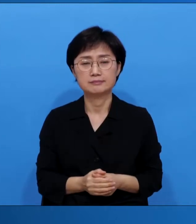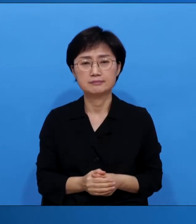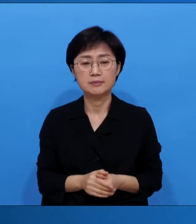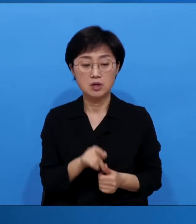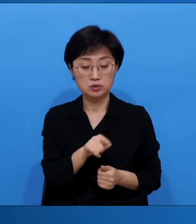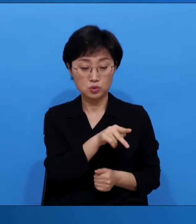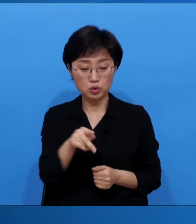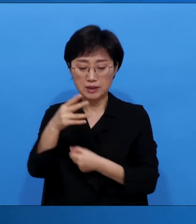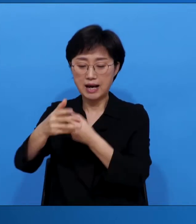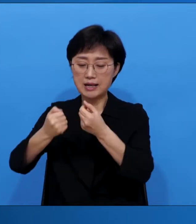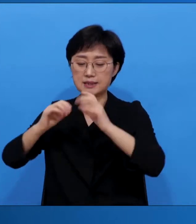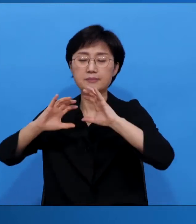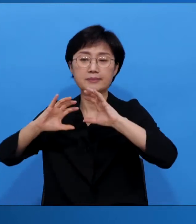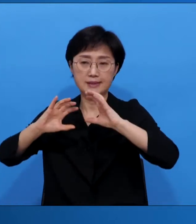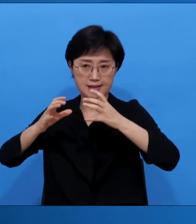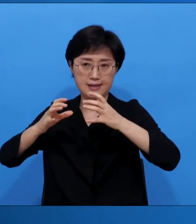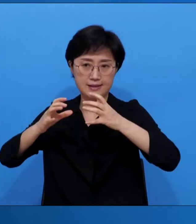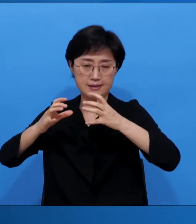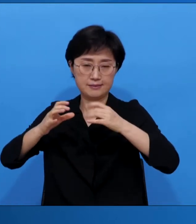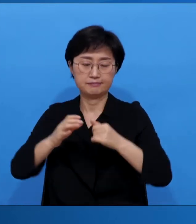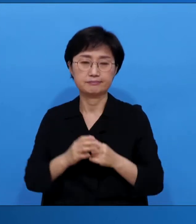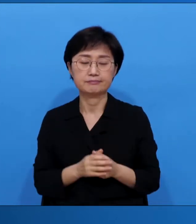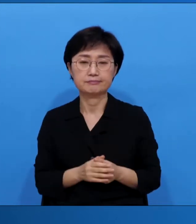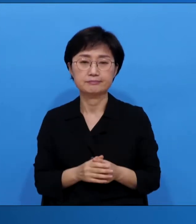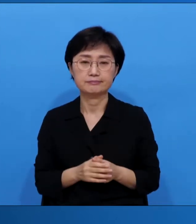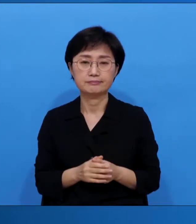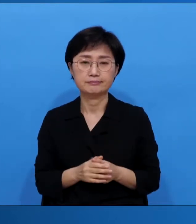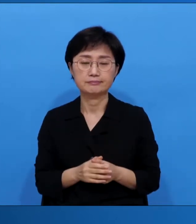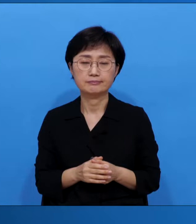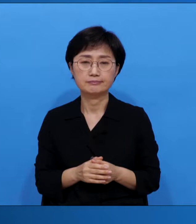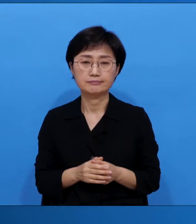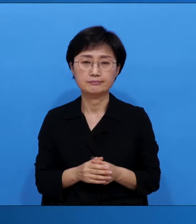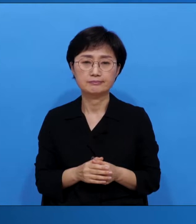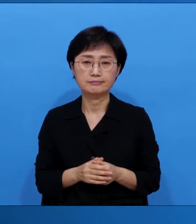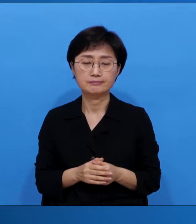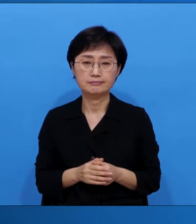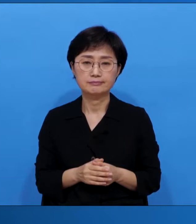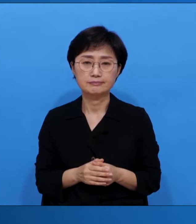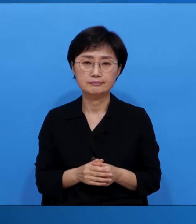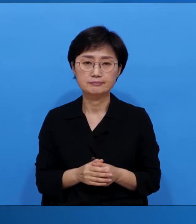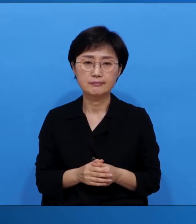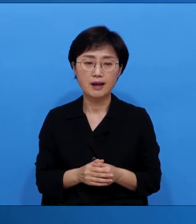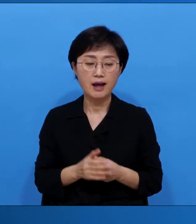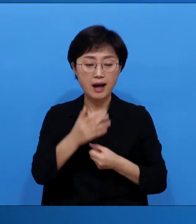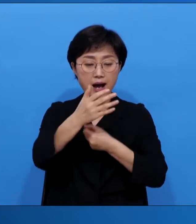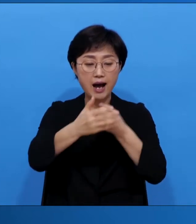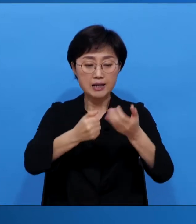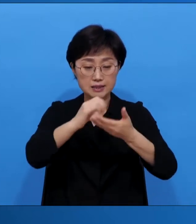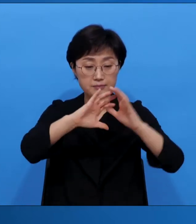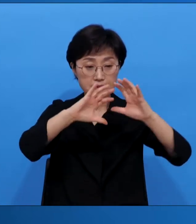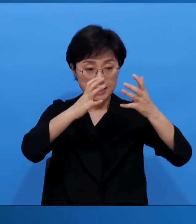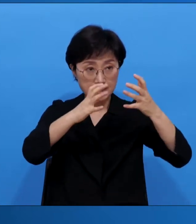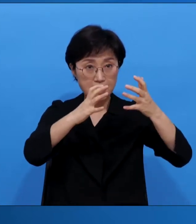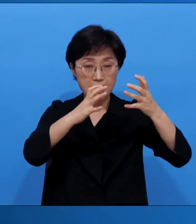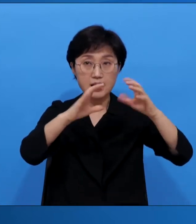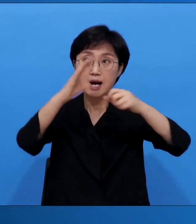하나님 나라입니다. 오늘 예수님이 설명했어요. That is the kingdom of God. That's what Jesus explains today. 하나님의 나라 임하면